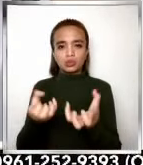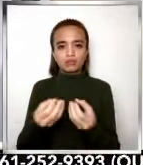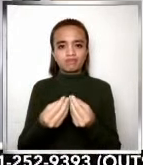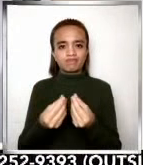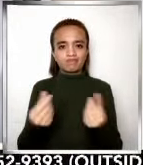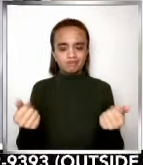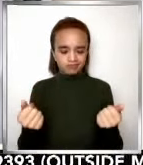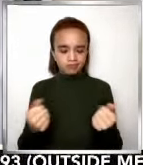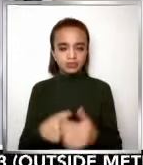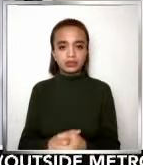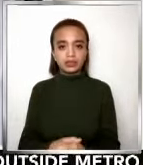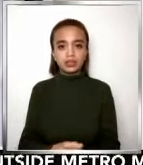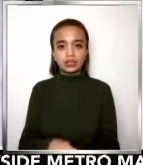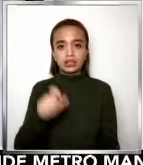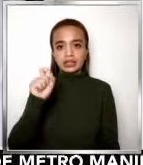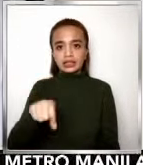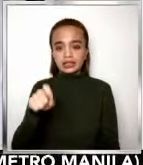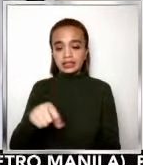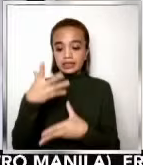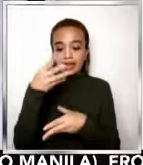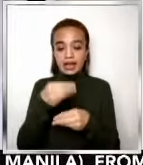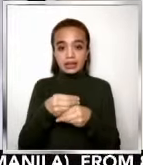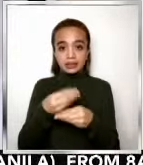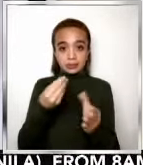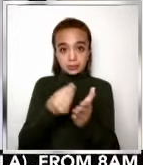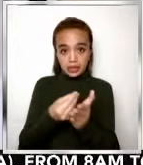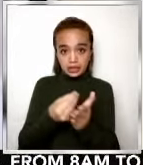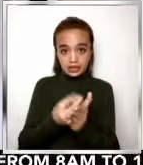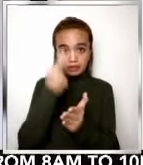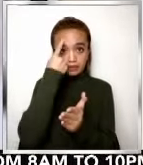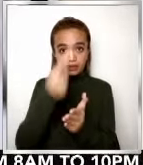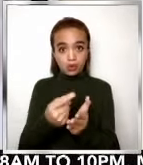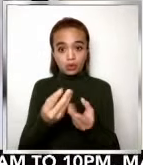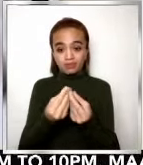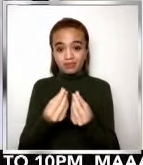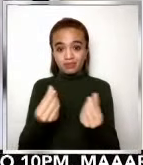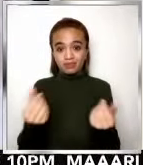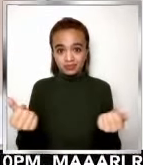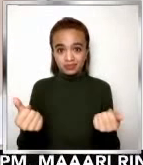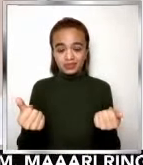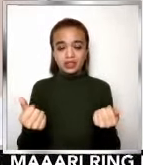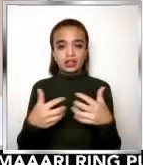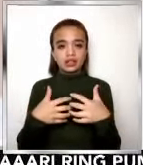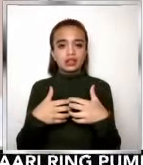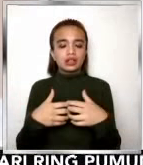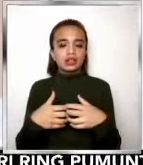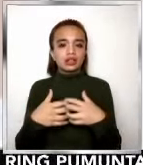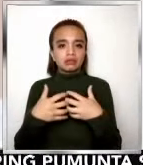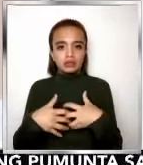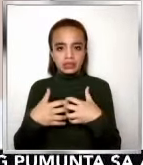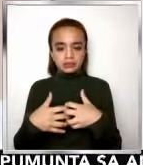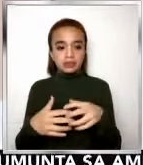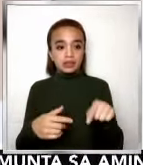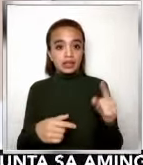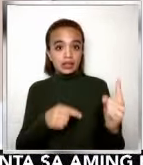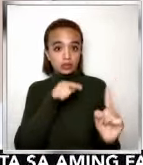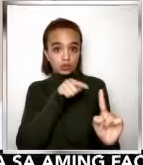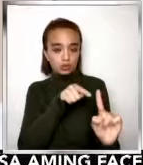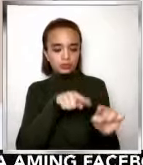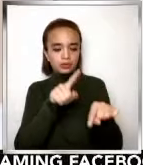ng dagdag pera pambayad sa radiation, kinagat niya ang alok ng isang kaibigan na rent a car